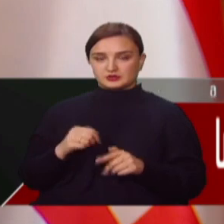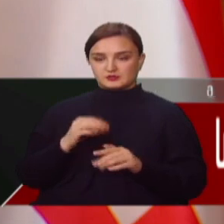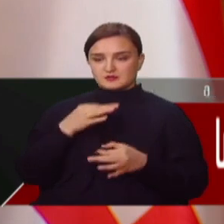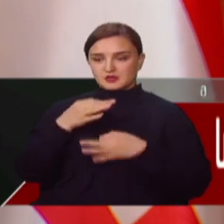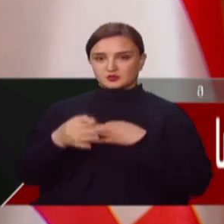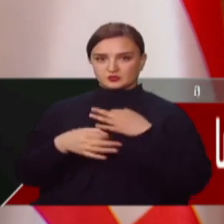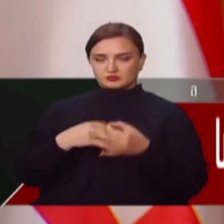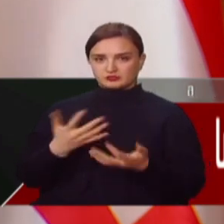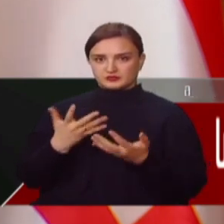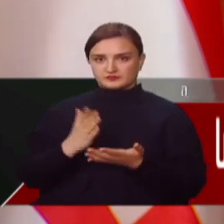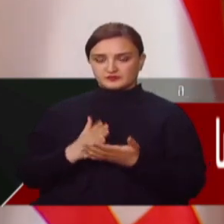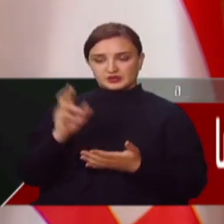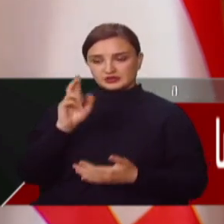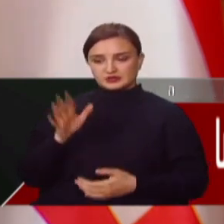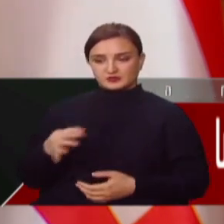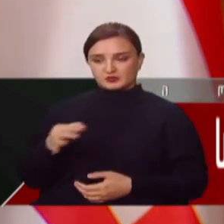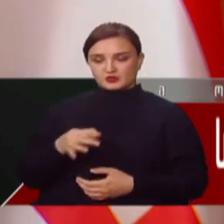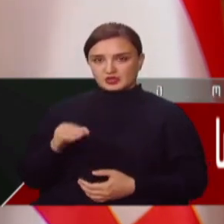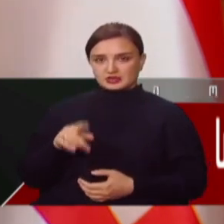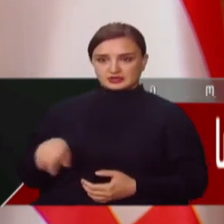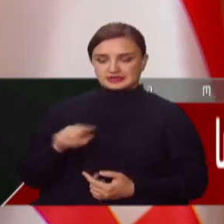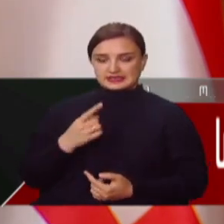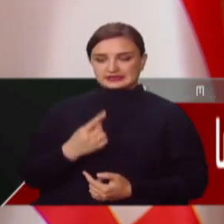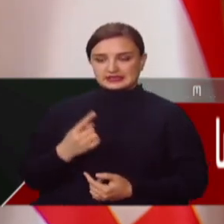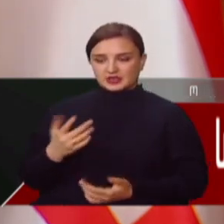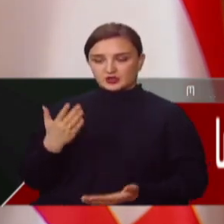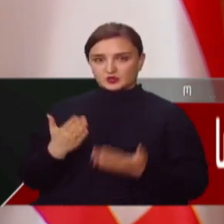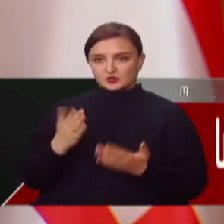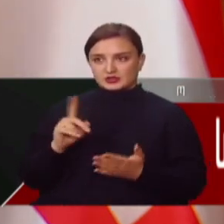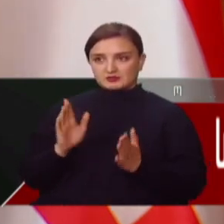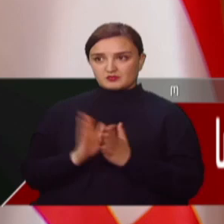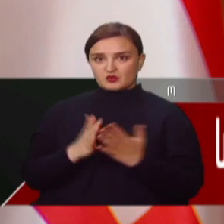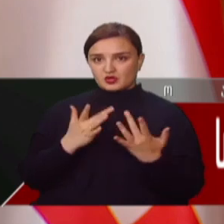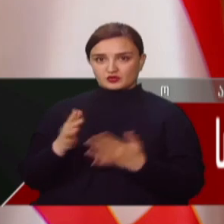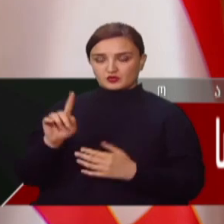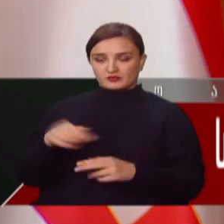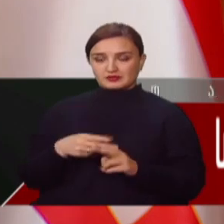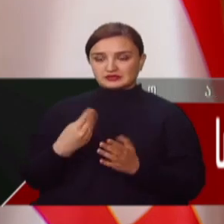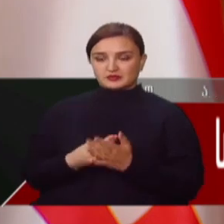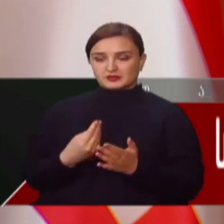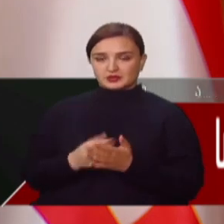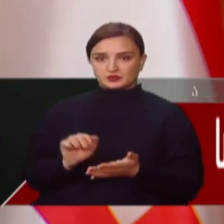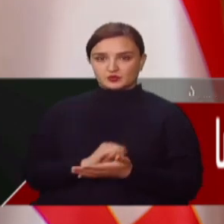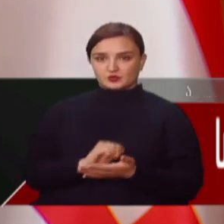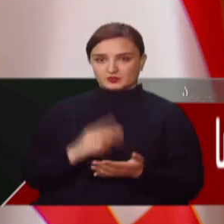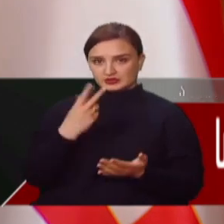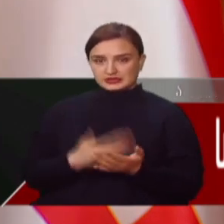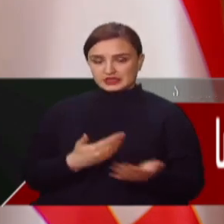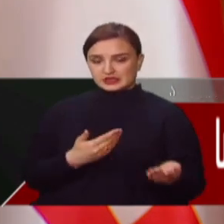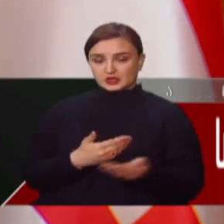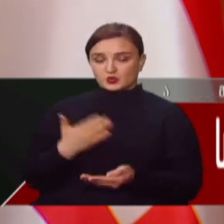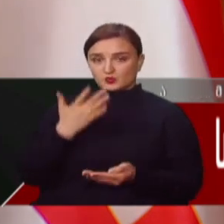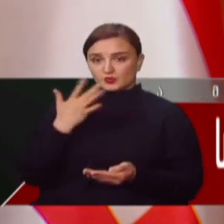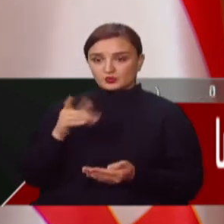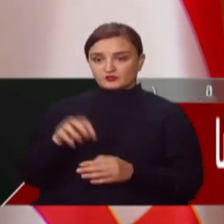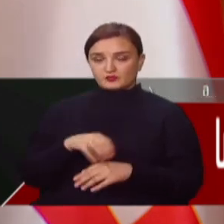პასუხი იკვეთება, რომ არასამთავრობო ორგანიზაციებს ერთადერთი თუ კი რამე მოეთხოვებათ საფინანსო დეკლარაციის წარდგენა და თუ კი პოლიტიკურ